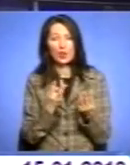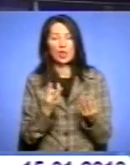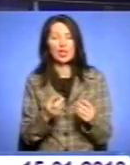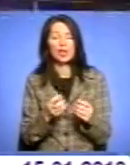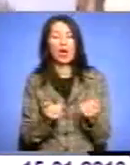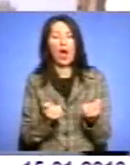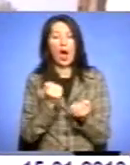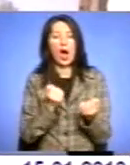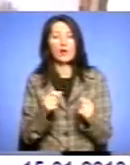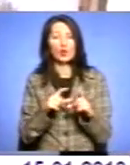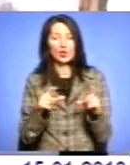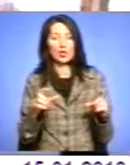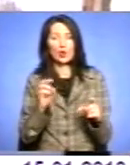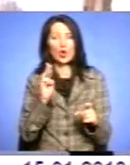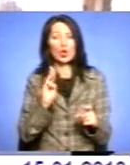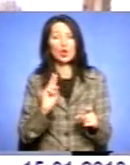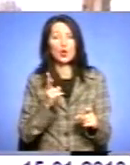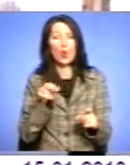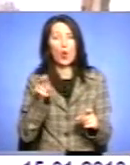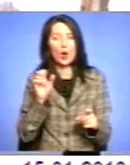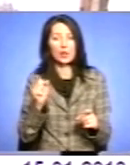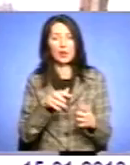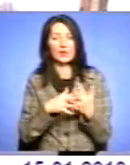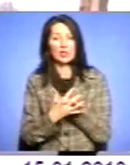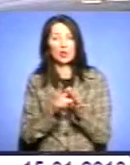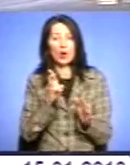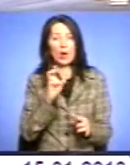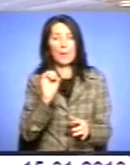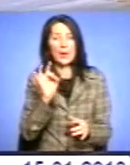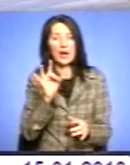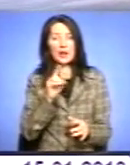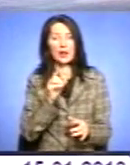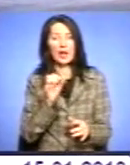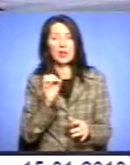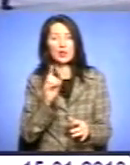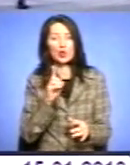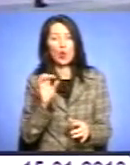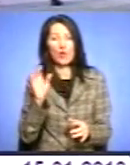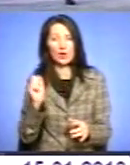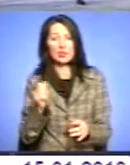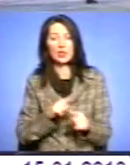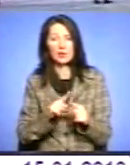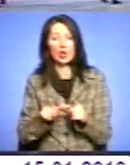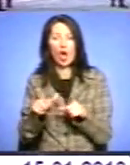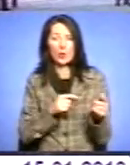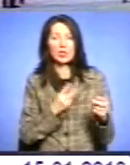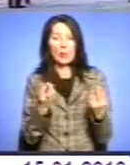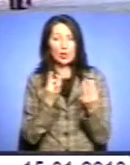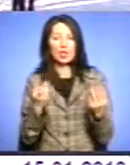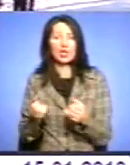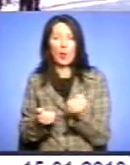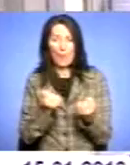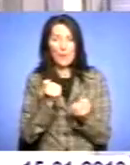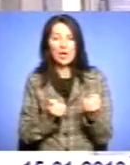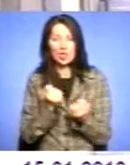що в селищі Велика Березовиця на вулиці Миколинецькій. До місця виклику одразу направили пожежно-рятувальний підрозділ частини спеціальної